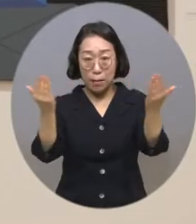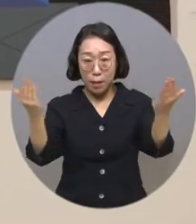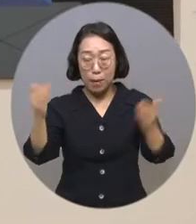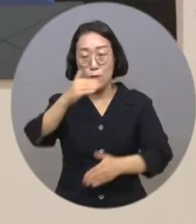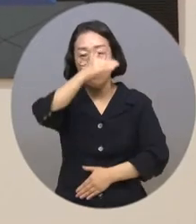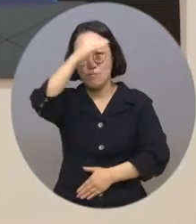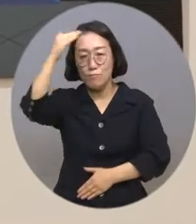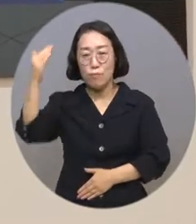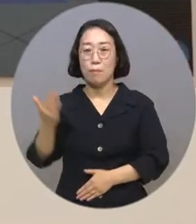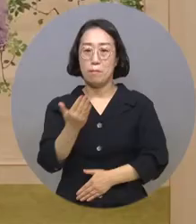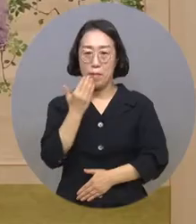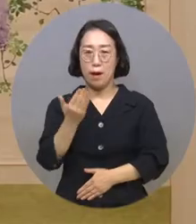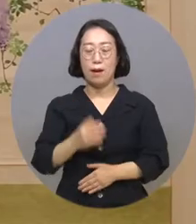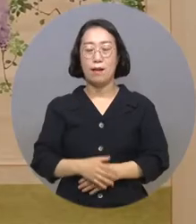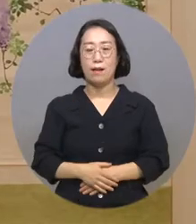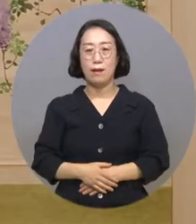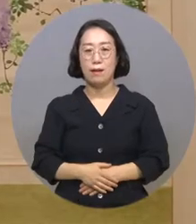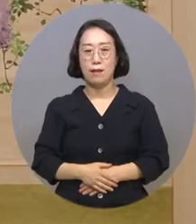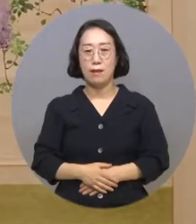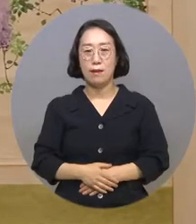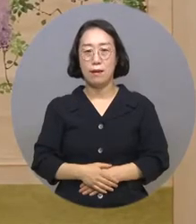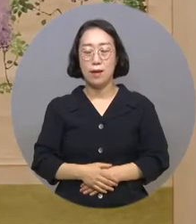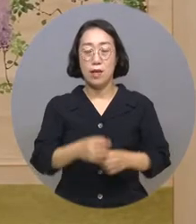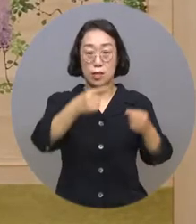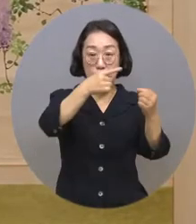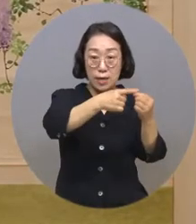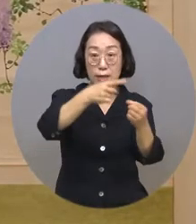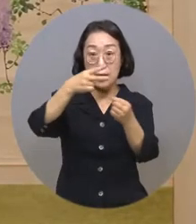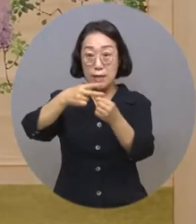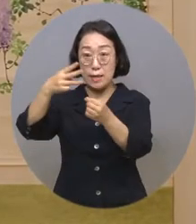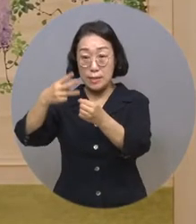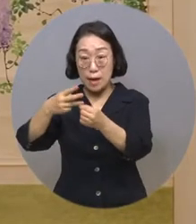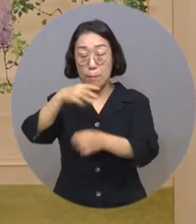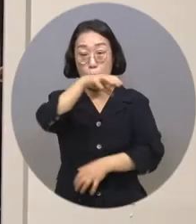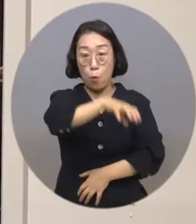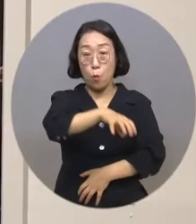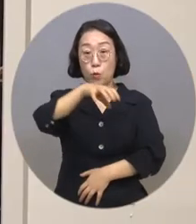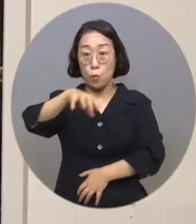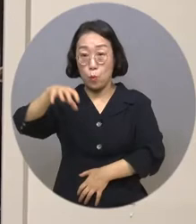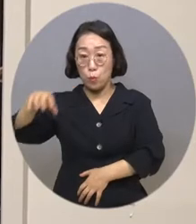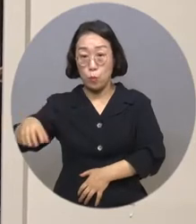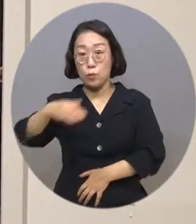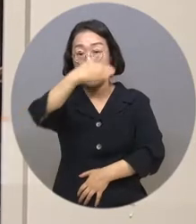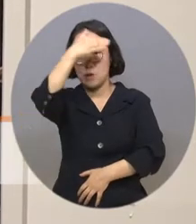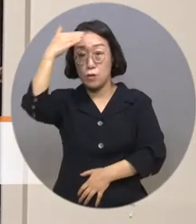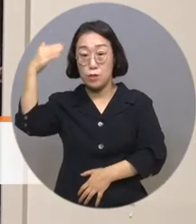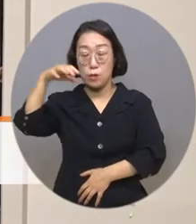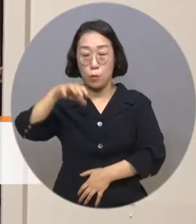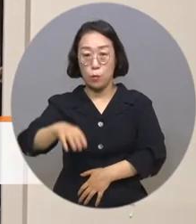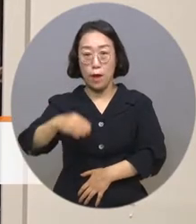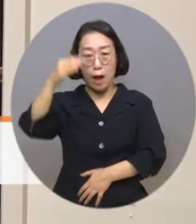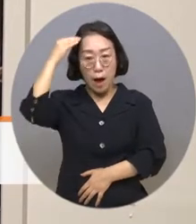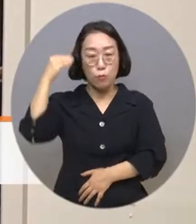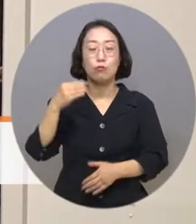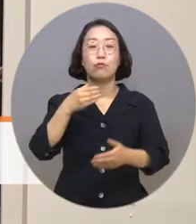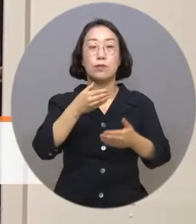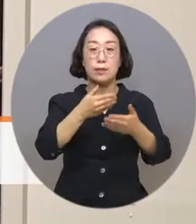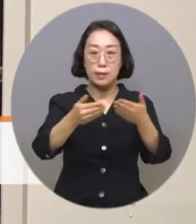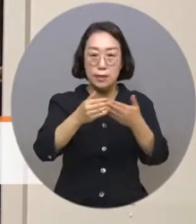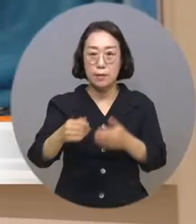가득 채웠습니다. 1 전시실에서 3 전시실까지 이어진 전시장에서는 한국화,